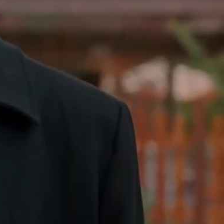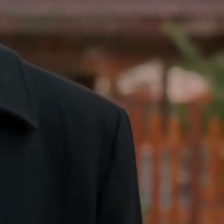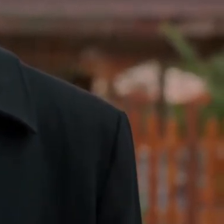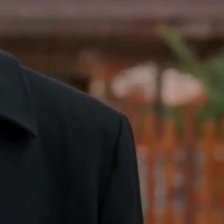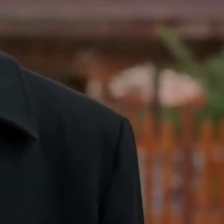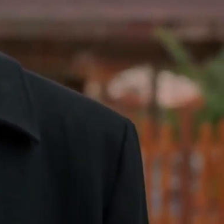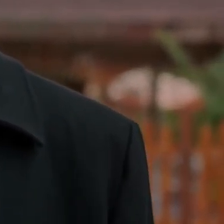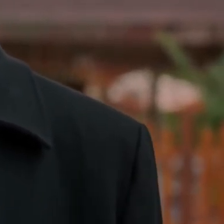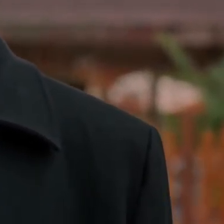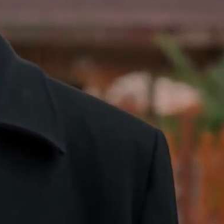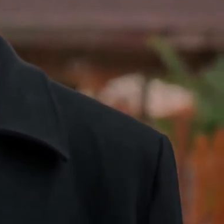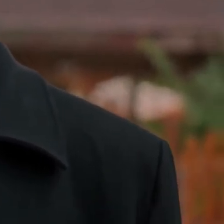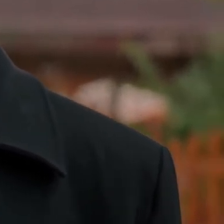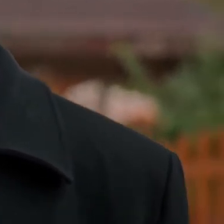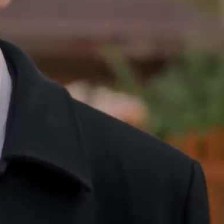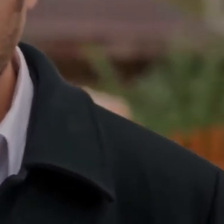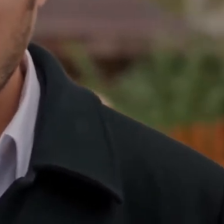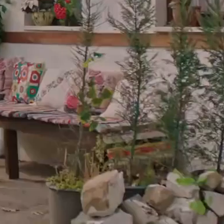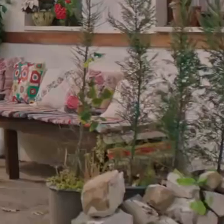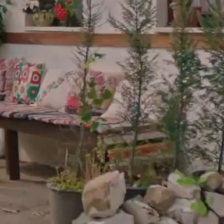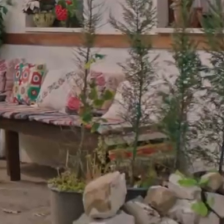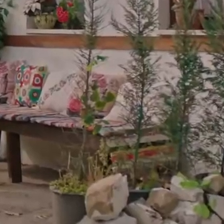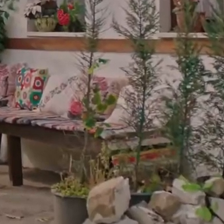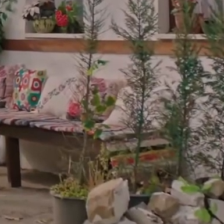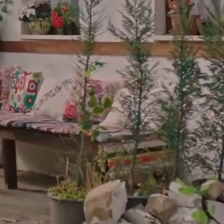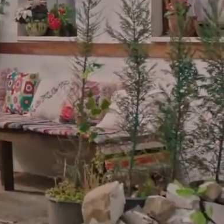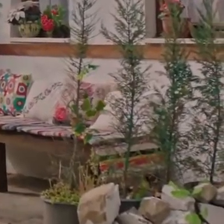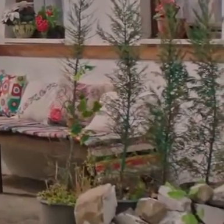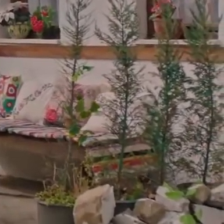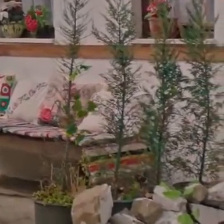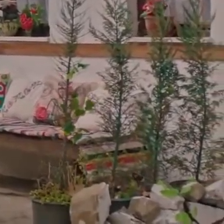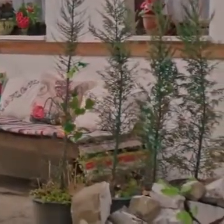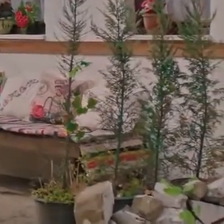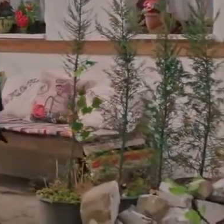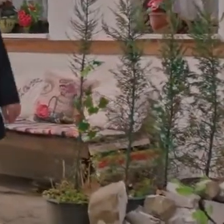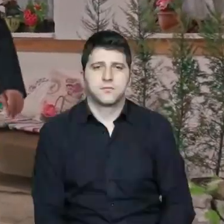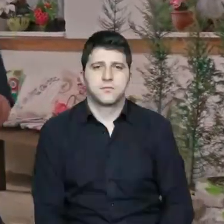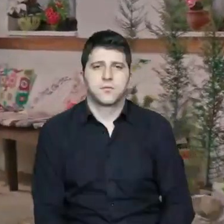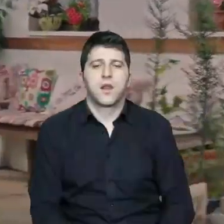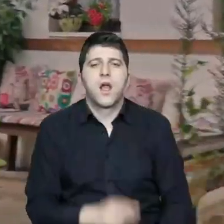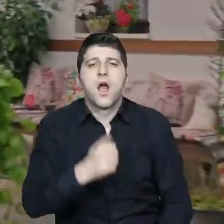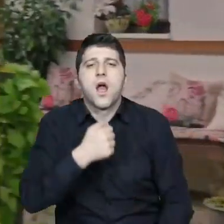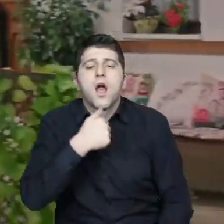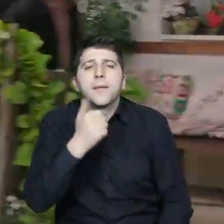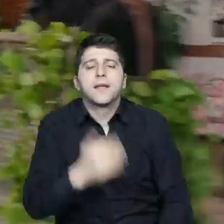girdi. Oral üzüntüyle bakıyordu. Birden hışımla sokağa yürüdü. Abi.